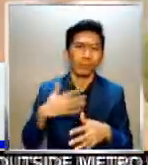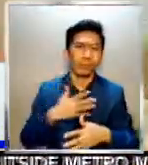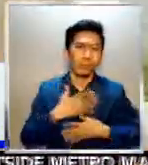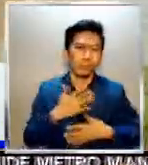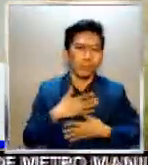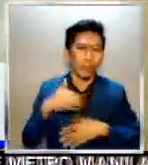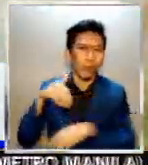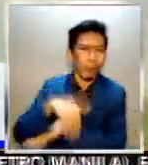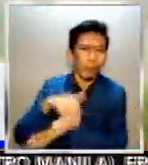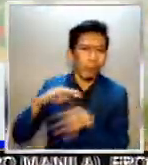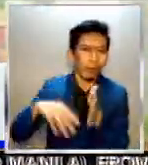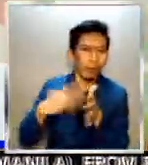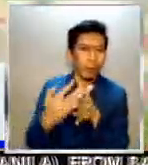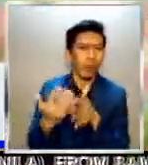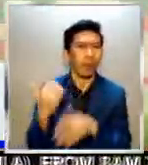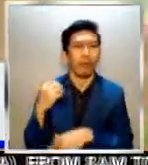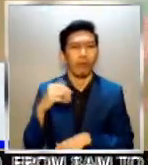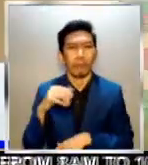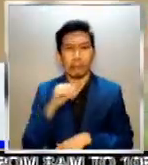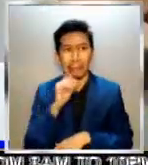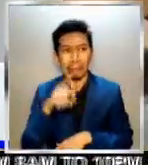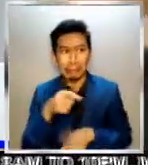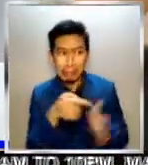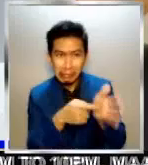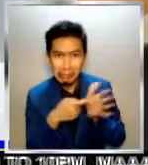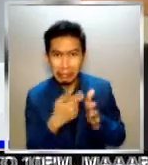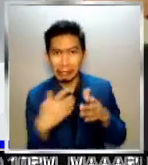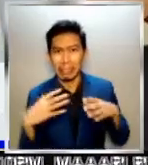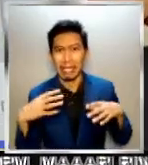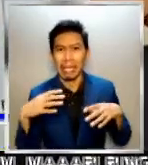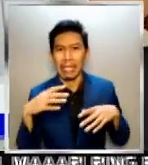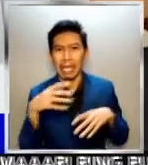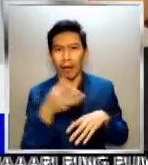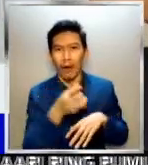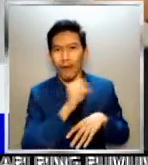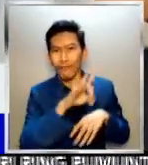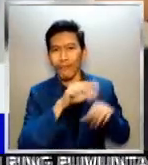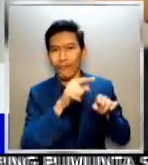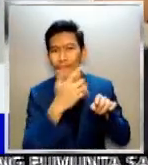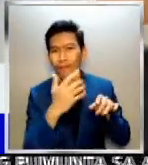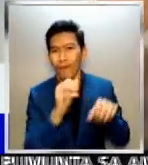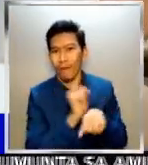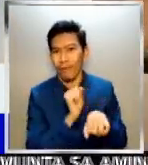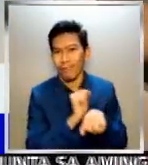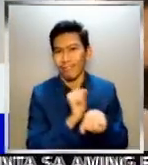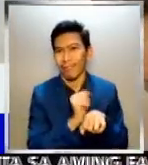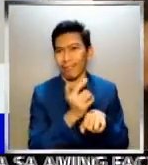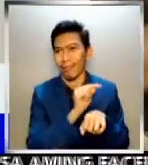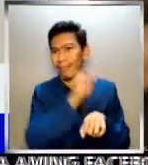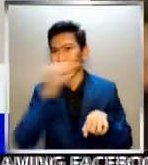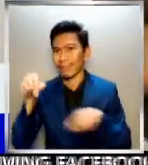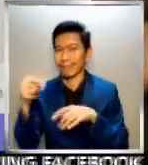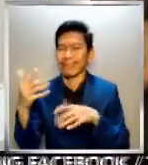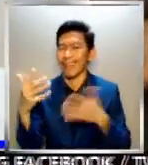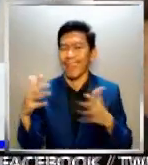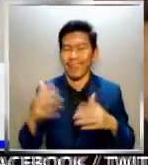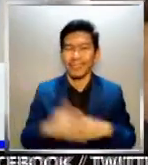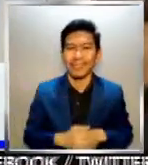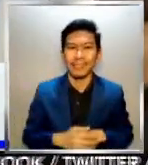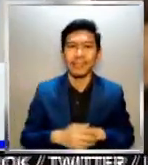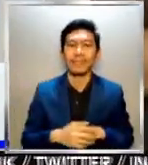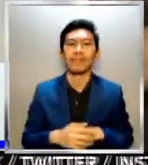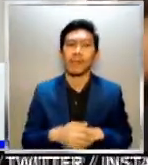pa sa trabaho para magpabakuna. May chance po na magkaroon po talaga kami ng COVID, lalo po yung araw-araw po may nakakasalamuha